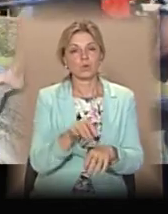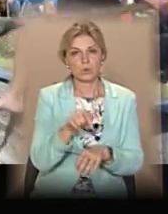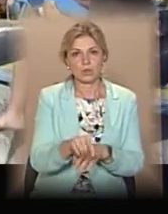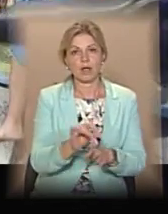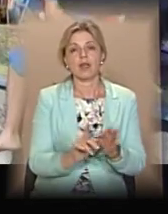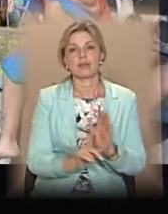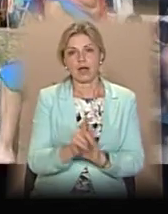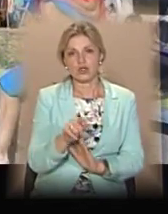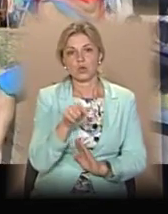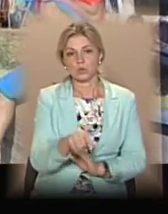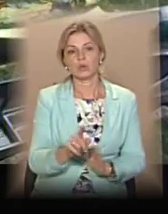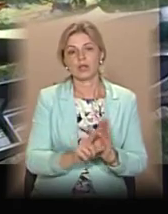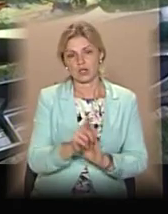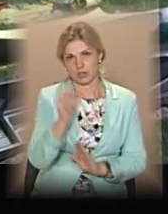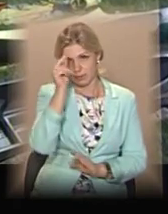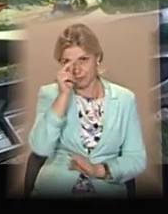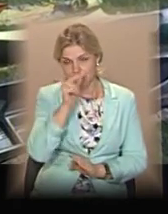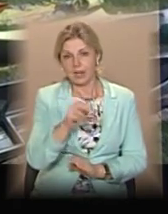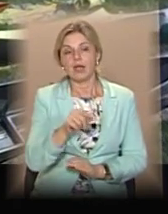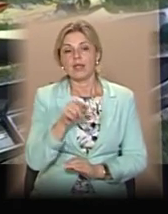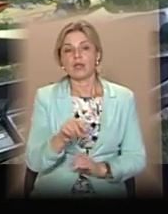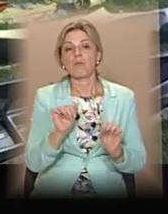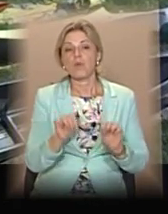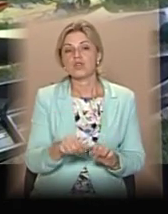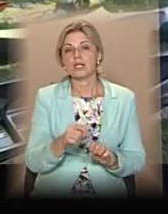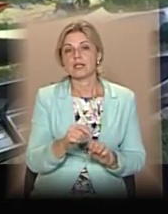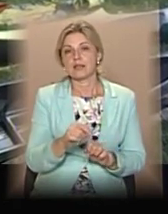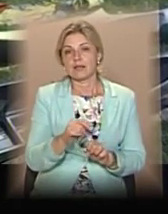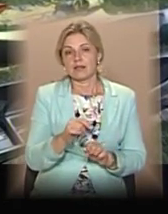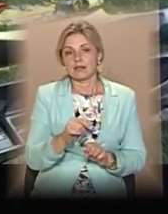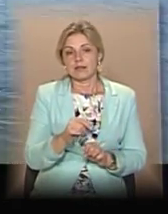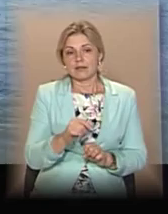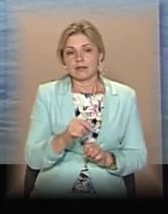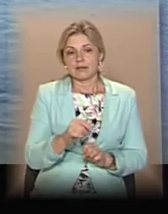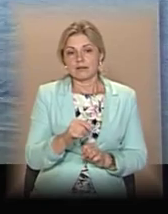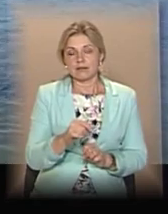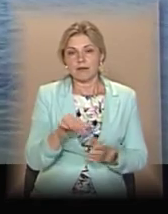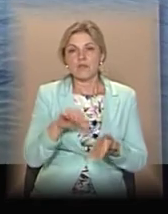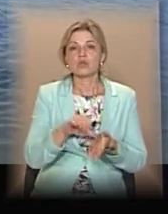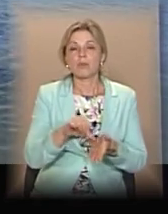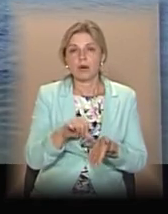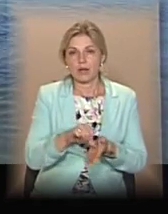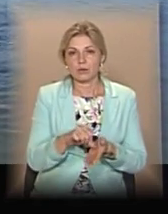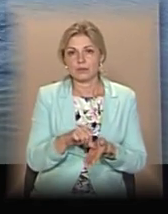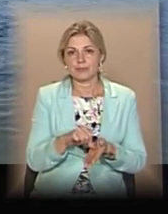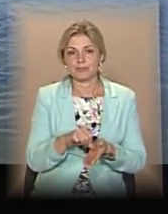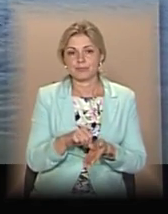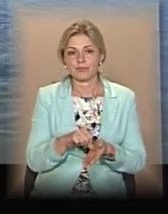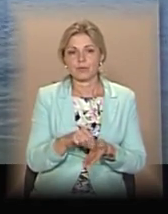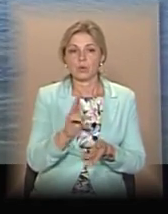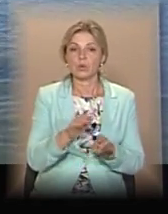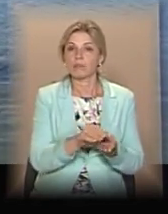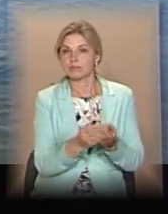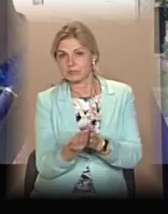И вот они здесь начинают. Они еще, можно сказать, нас петляй догоняют, это выступают, потому что еще могут перевернуться,